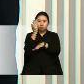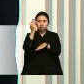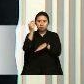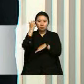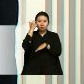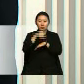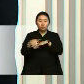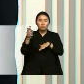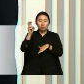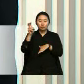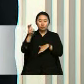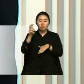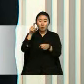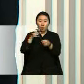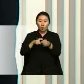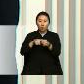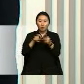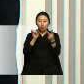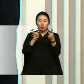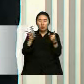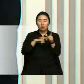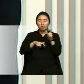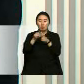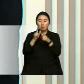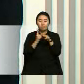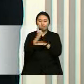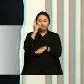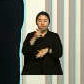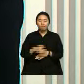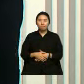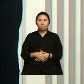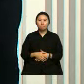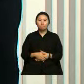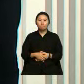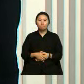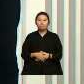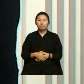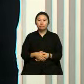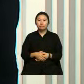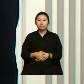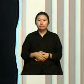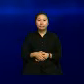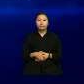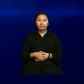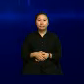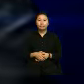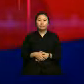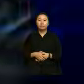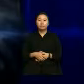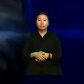보입니다. 당초 발행 목표액의 두 배를 훌쩍 뛰어넘는 결과입니다. 보도에 오용석 기자입니다.